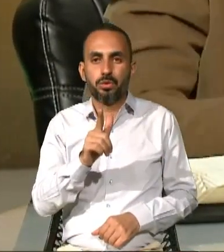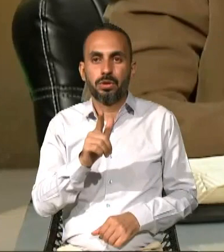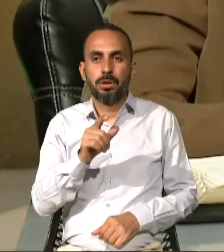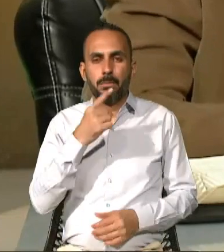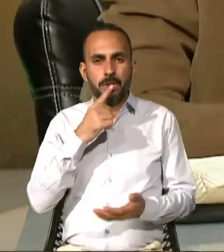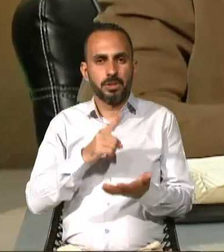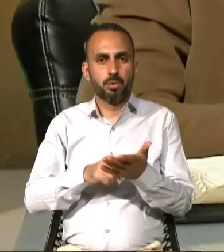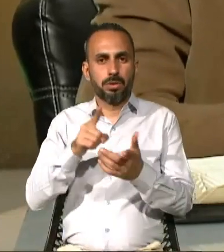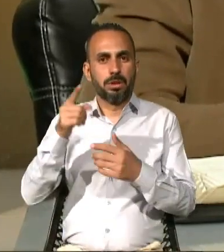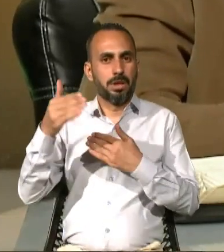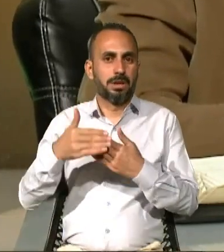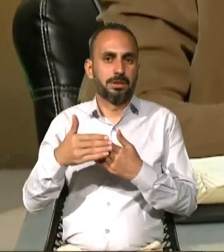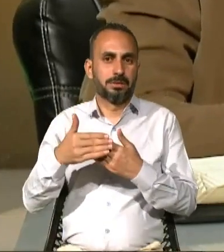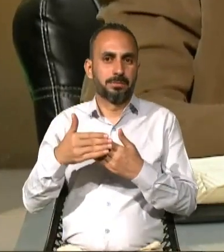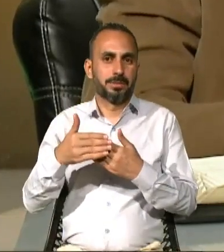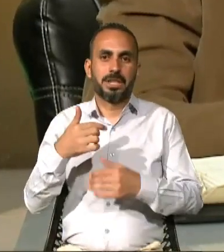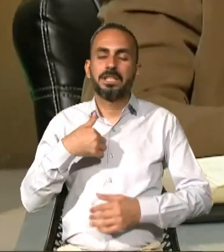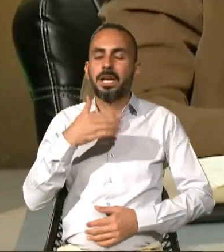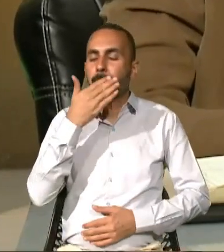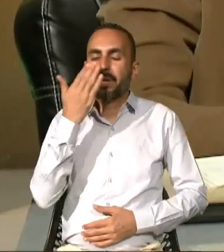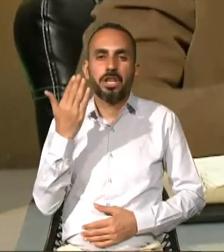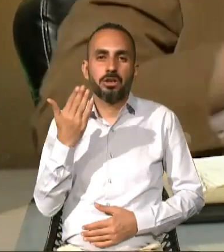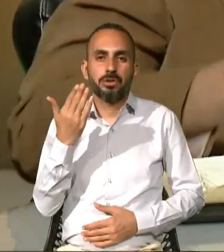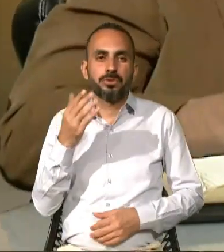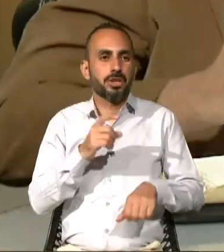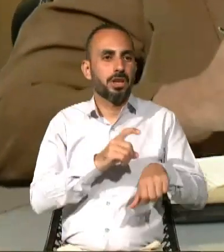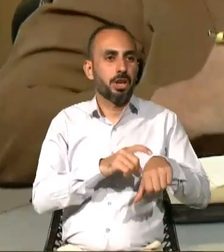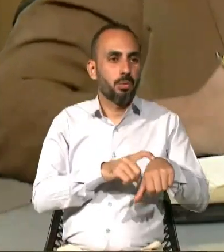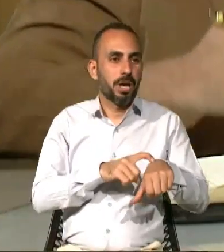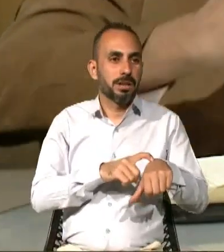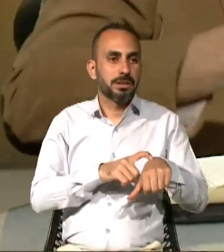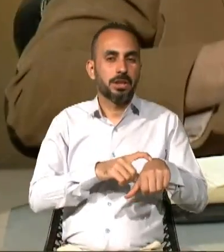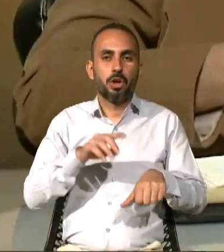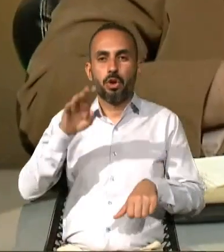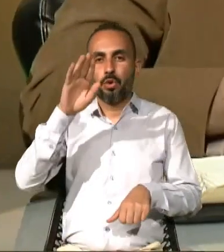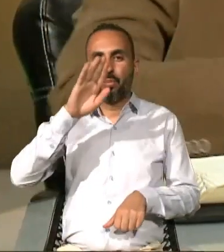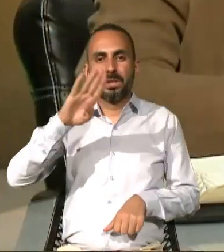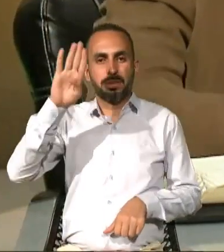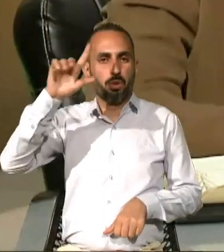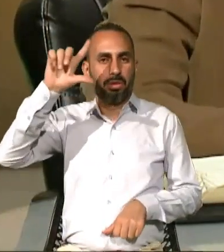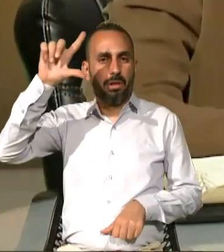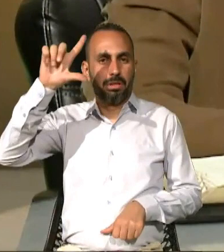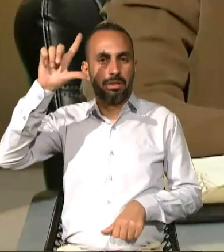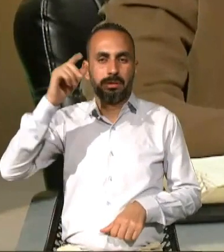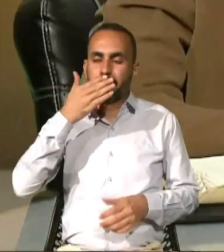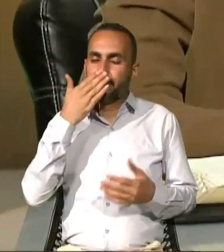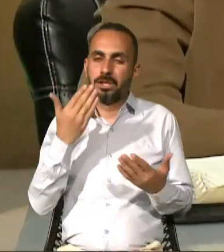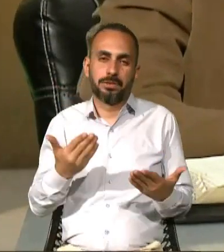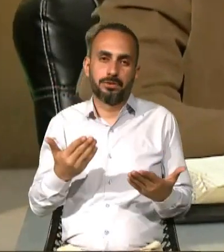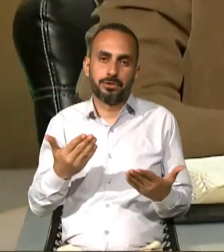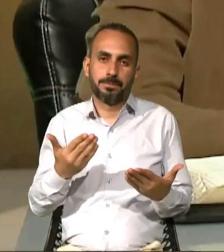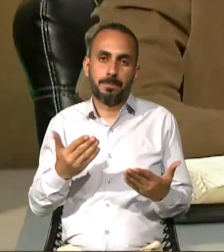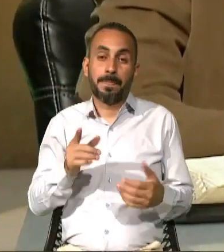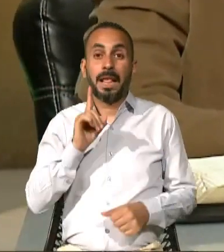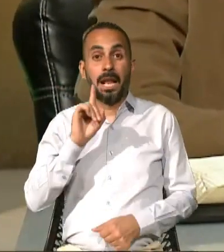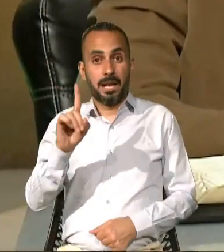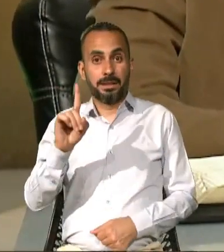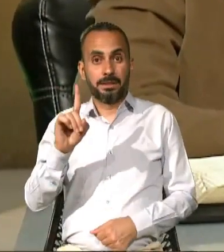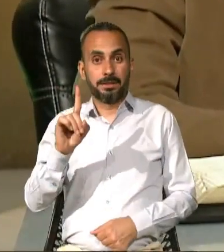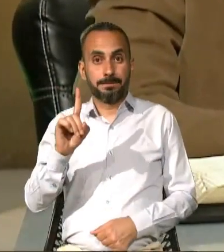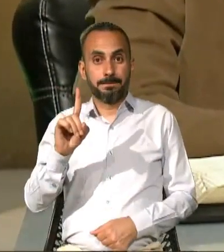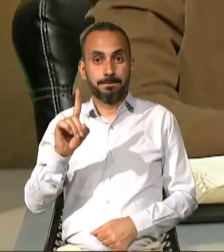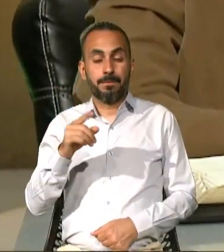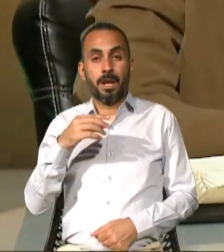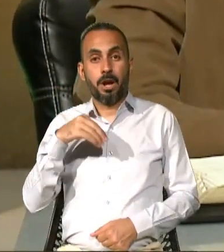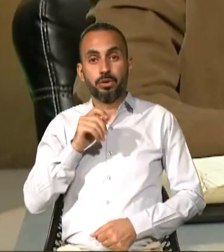سلطانه. فدي في سلطان الاب 100%. ولكن اللي نقدر نقوله بعد كده ان كل الاحداث دي اللي